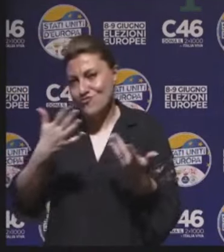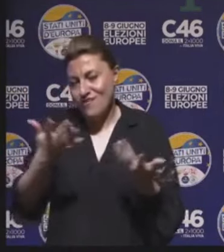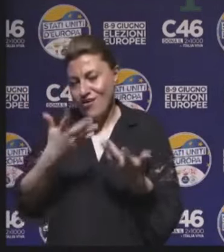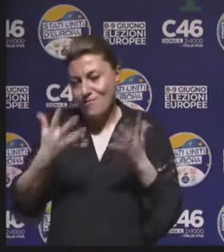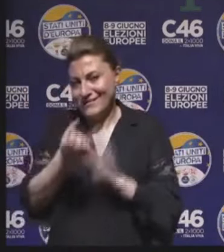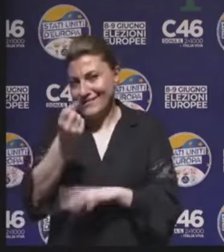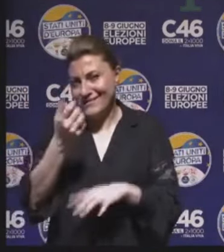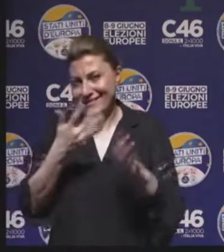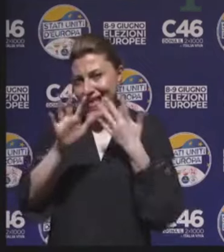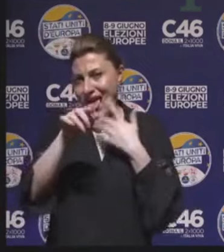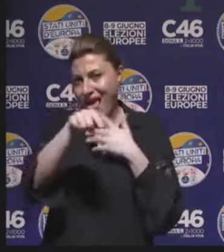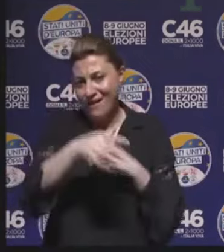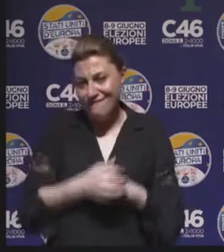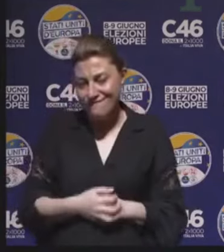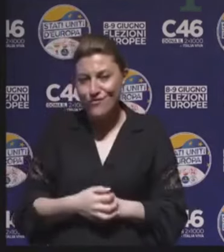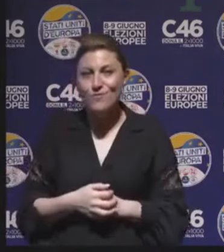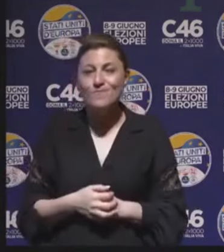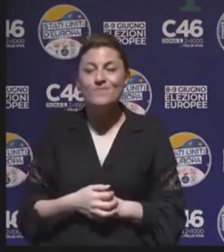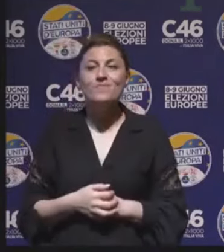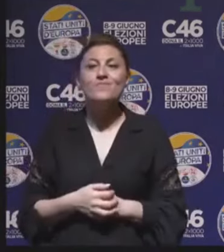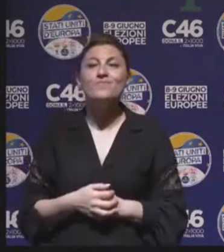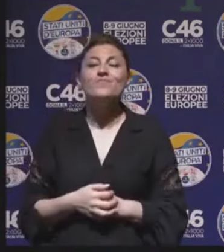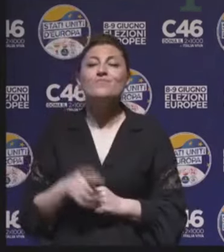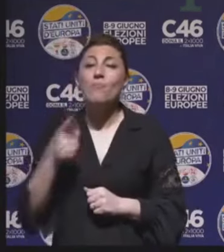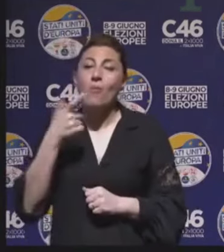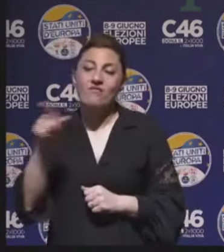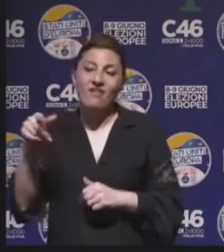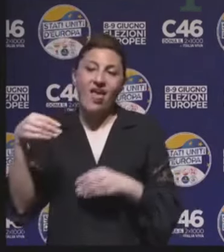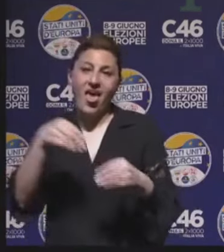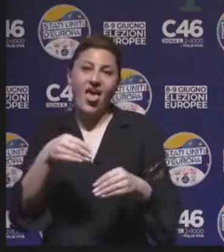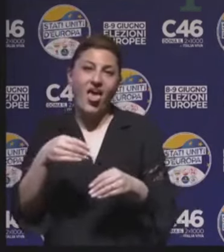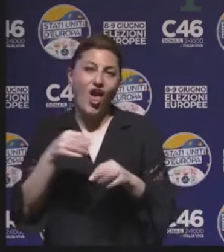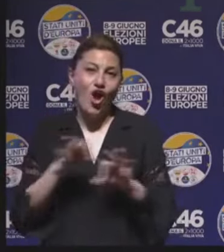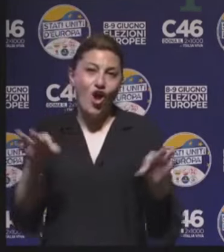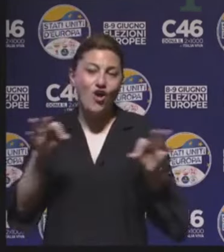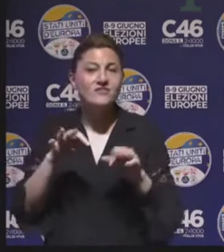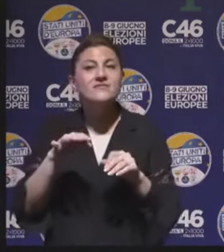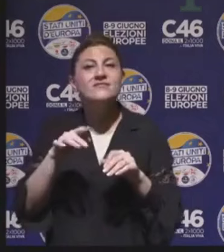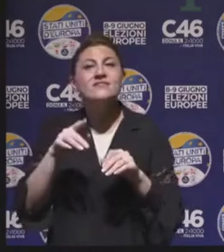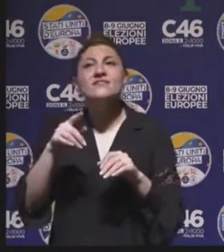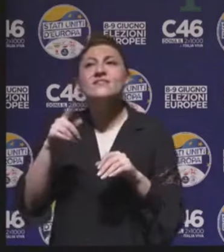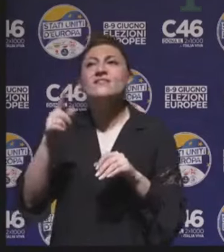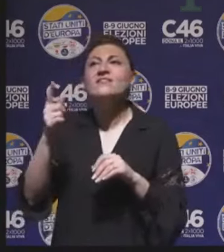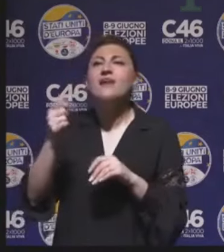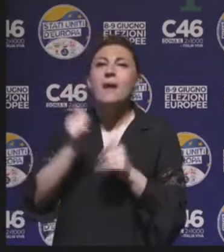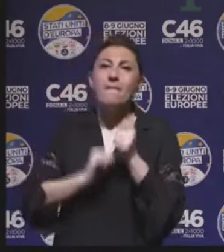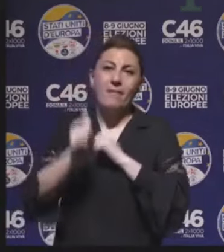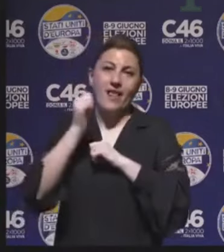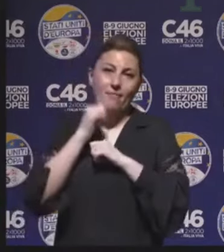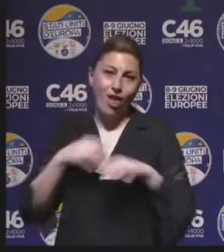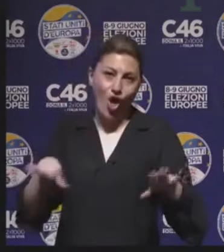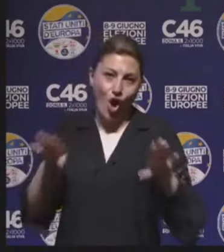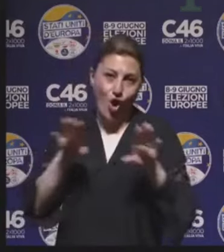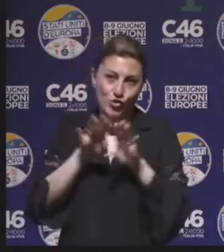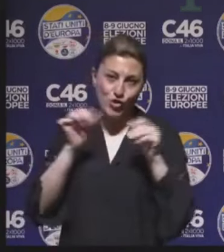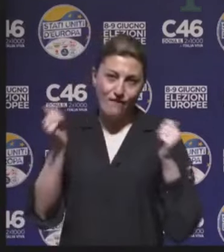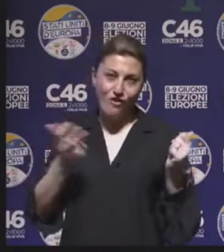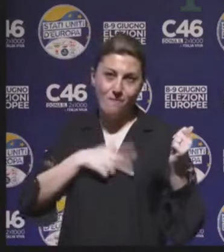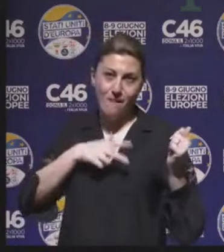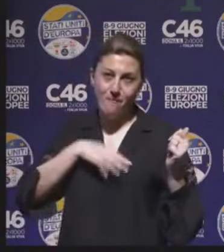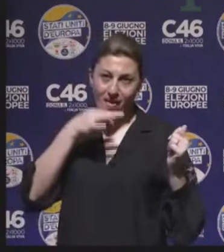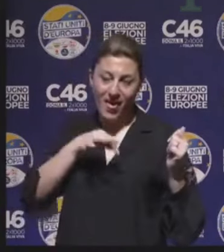che qualcuno di voi forse attendeva prima davvero dell'avviso parrocchiale Conclusione è il